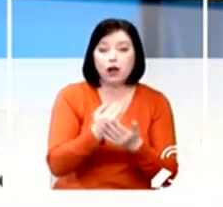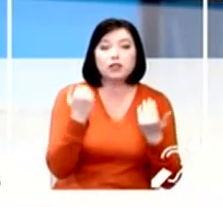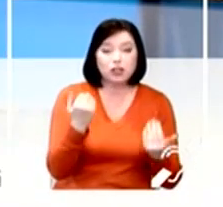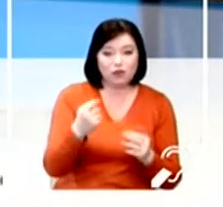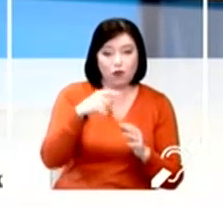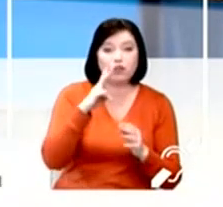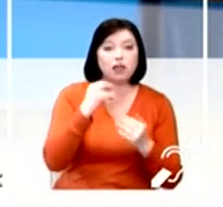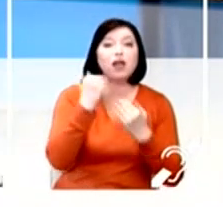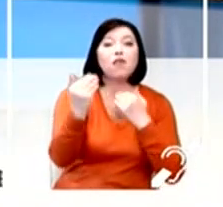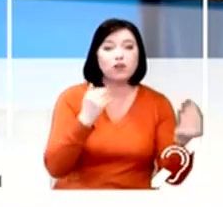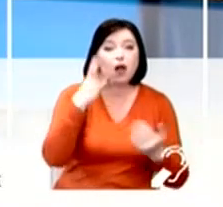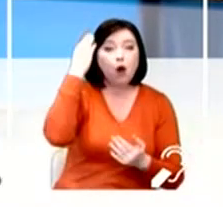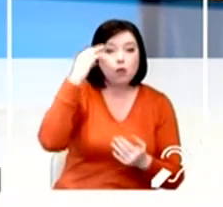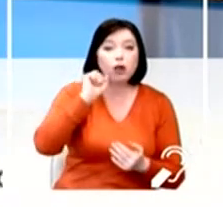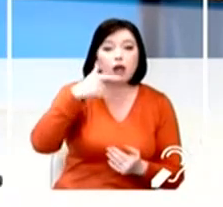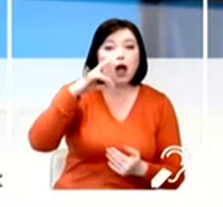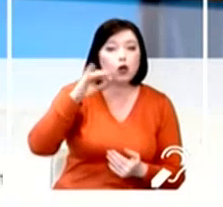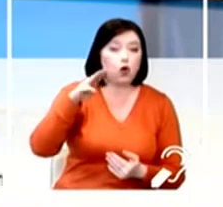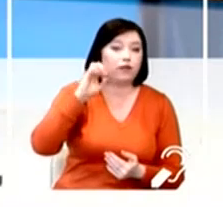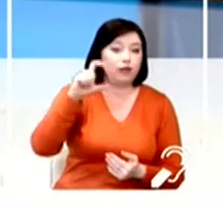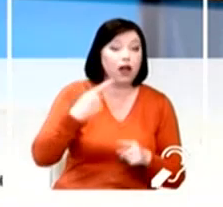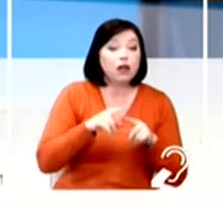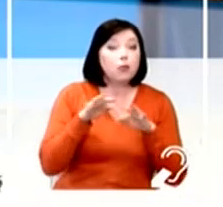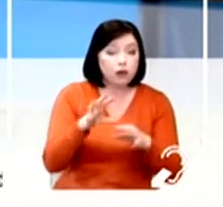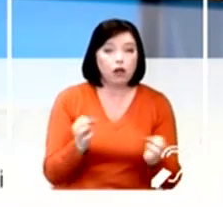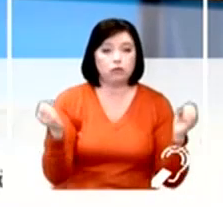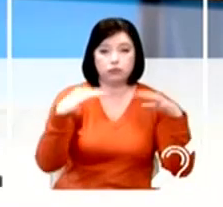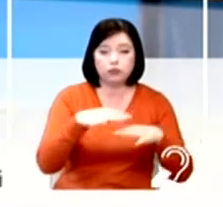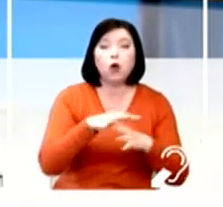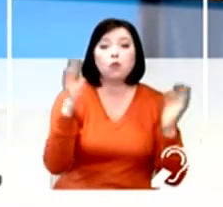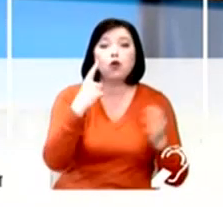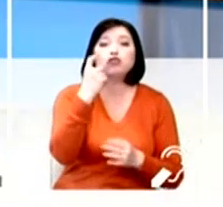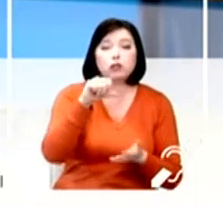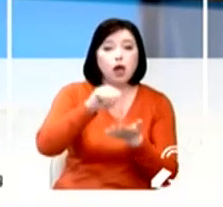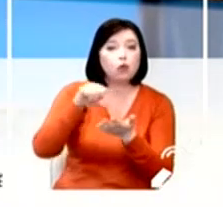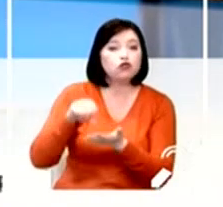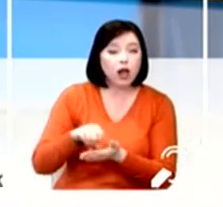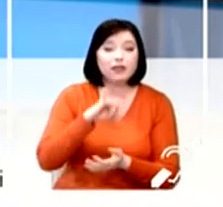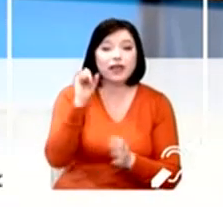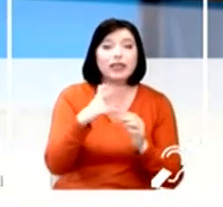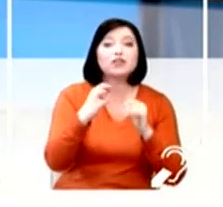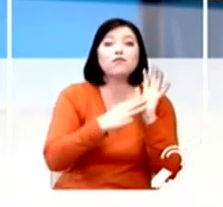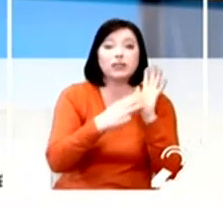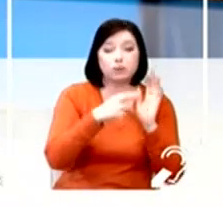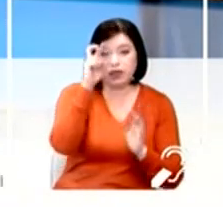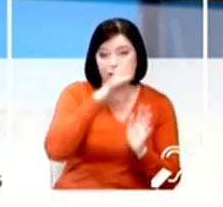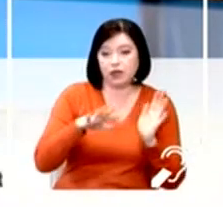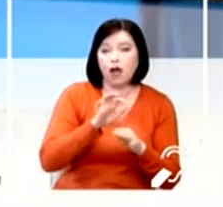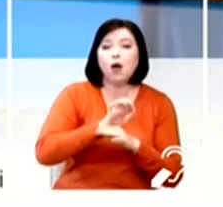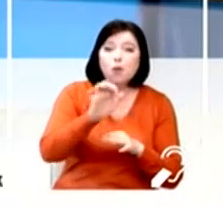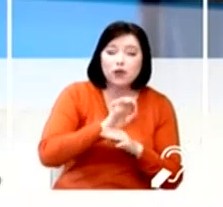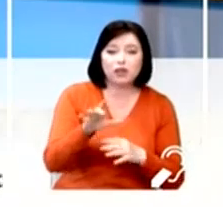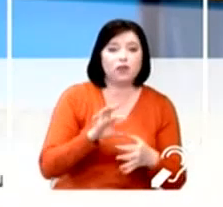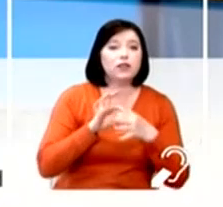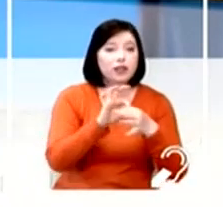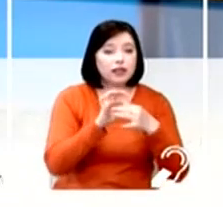astăzi în cadrul expoziției Molda Agrotech. Evenimentul a reunit în acest an peste 100 de participanți din 8 state, producători, dealeri